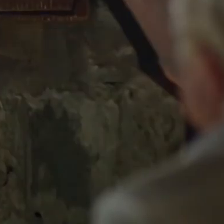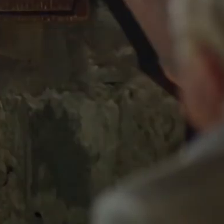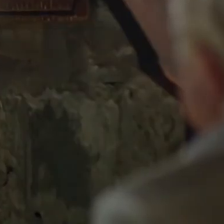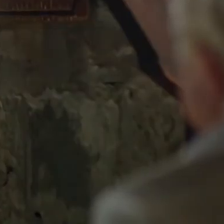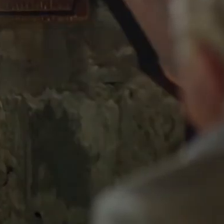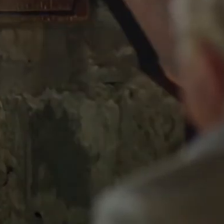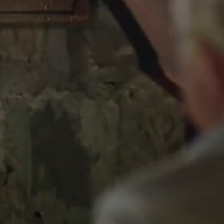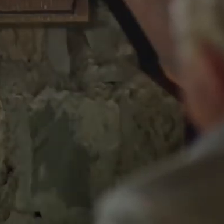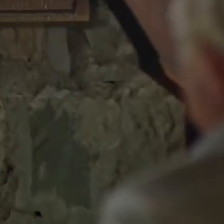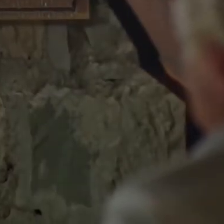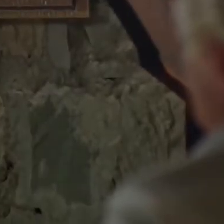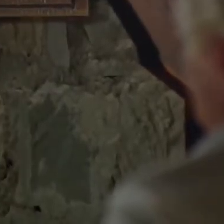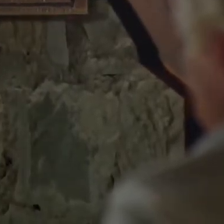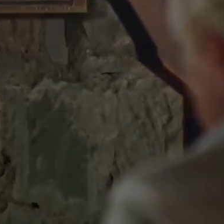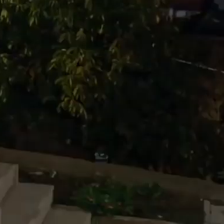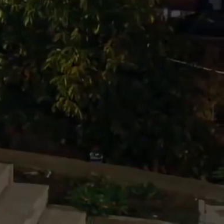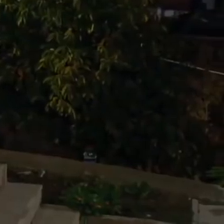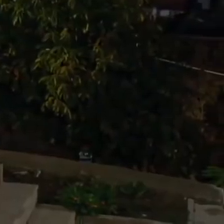indirdi.